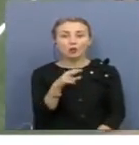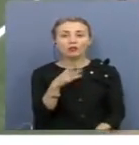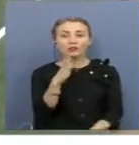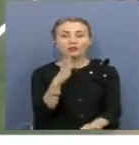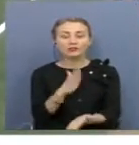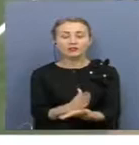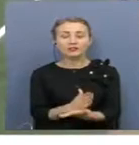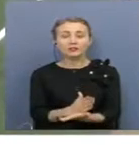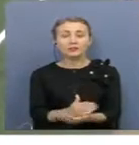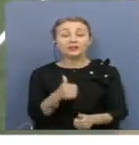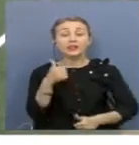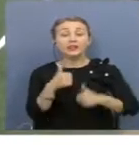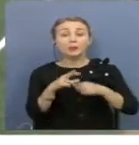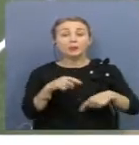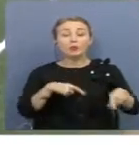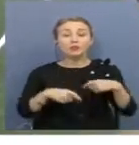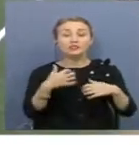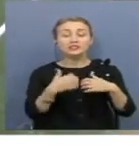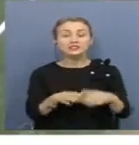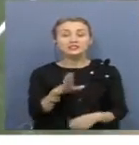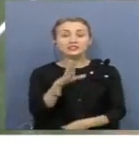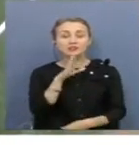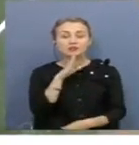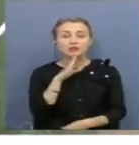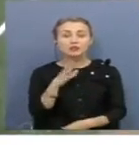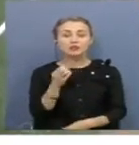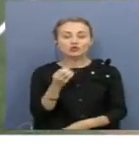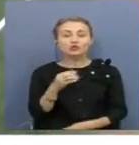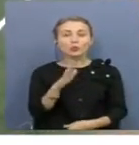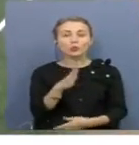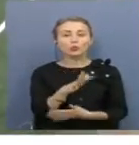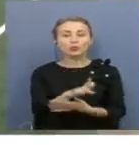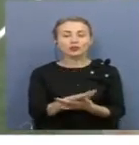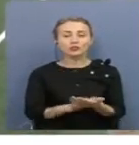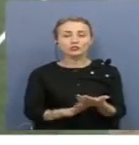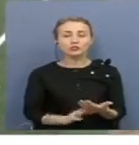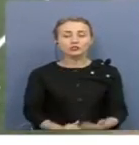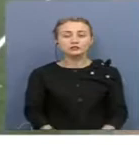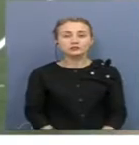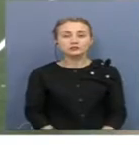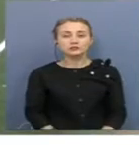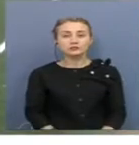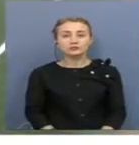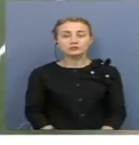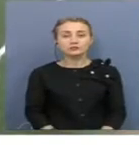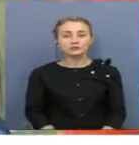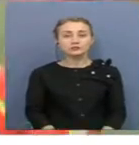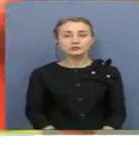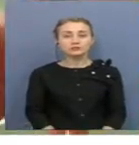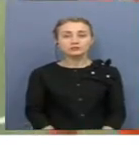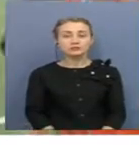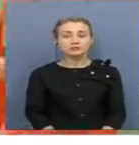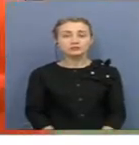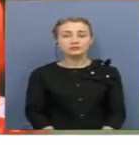қыздармен де олар талай рет осының алдында қарымта кездесулер өткізген болатын. Бүгінгі ойында жеңіске жетуден үмітті. Мен